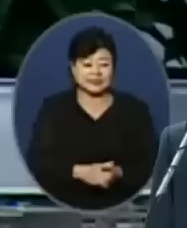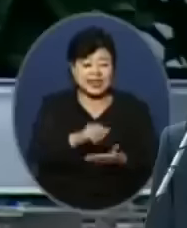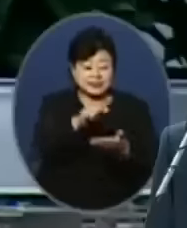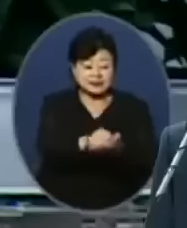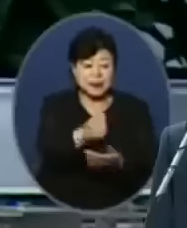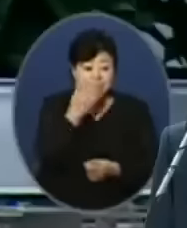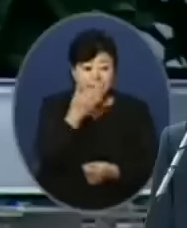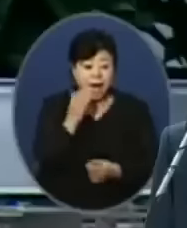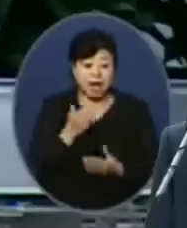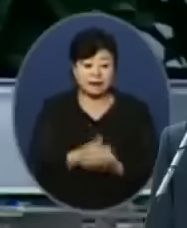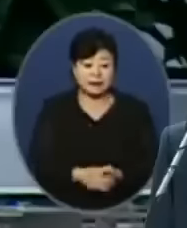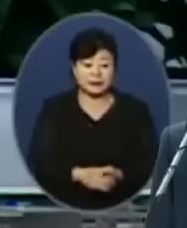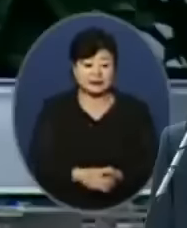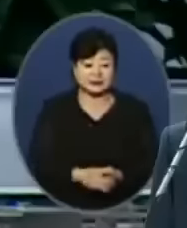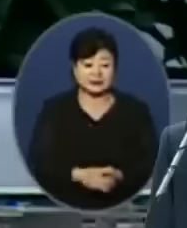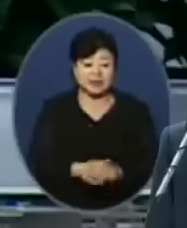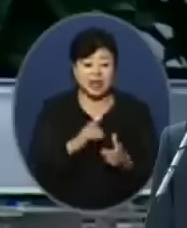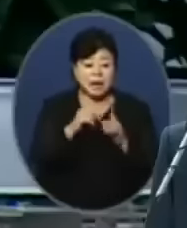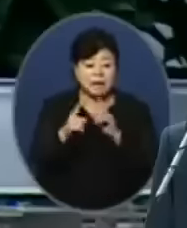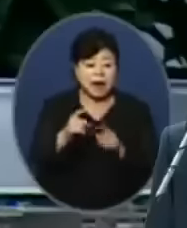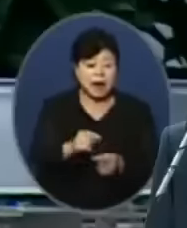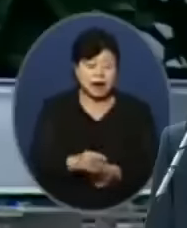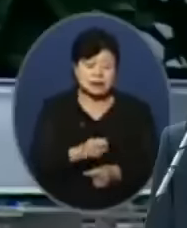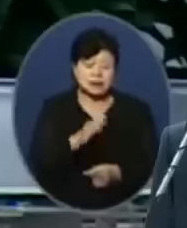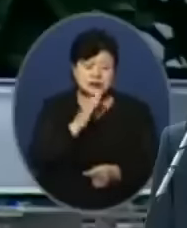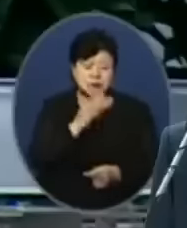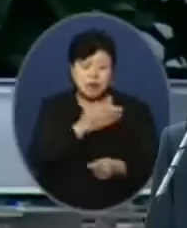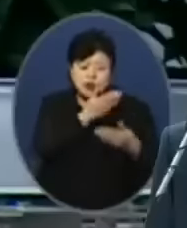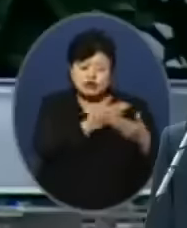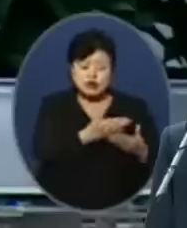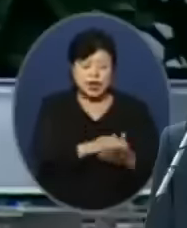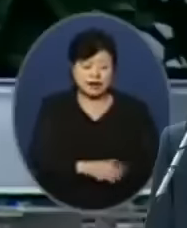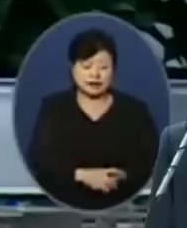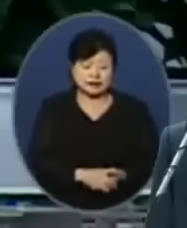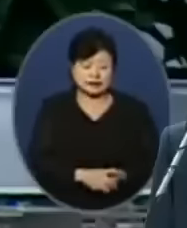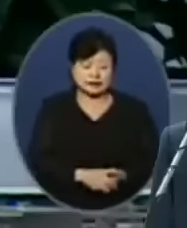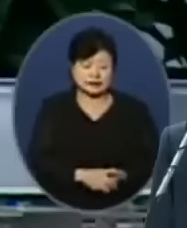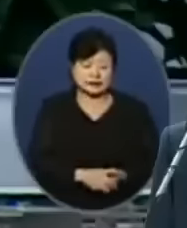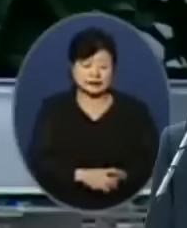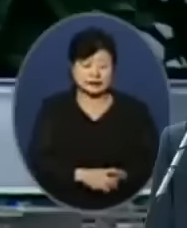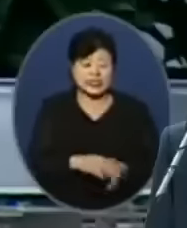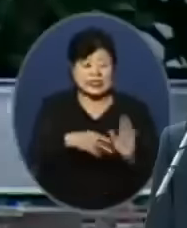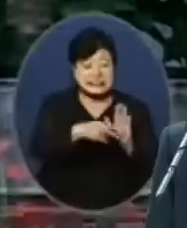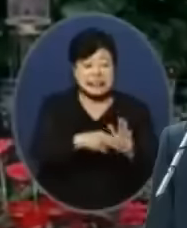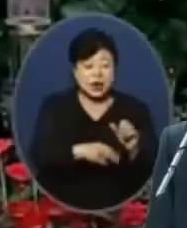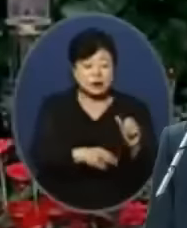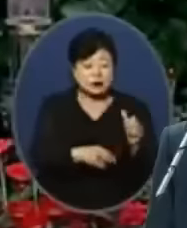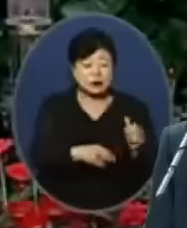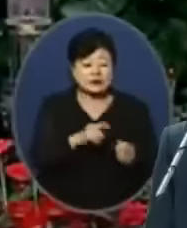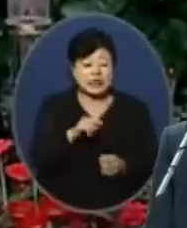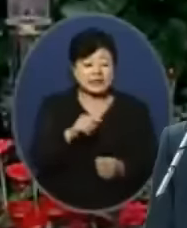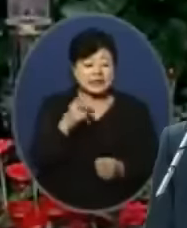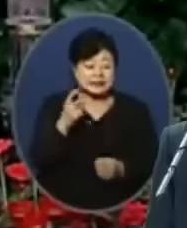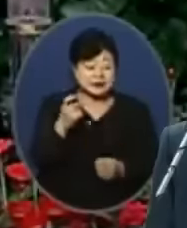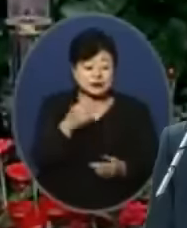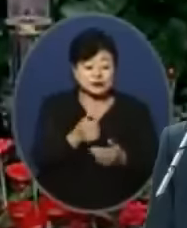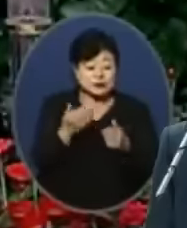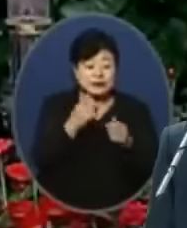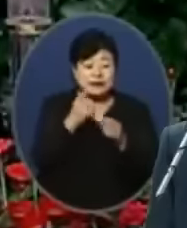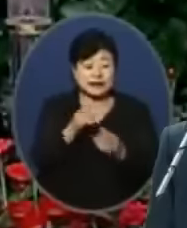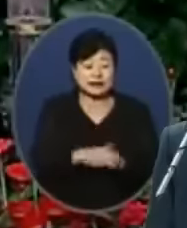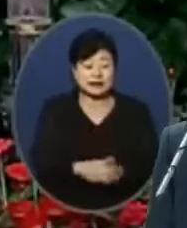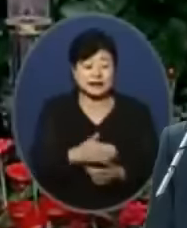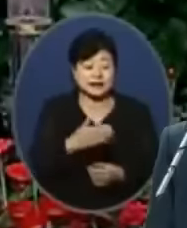지배할 수가 있는 것입니다. 말이 굉장히 중요한 것입니다. 이사야 55장 11절에 보면 주님께서